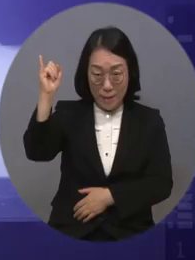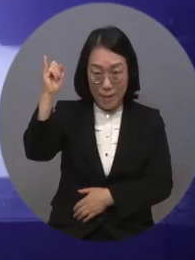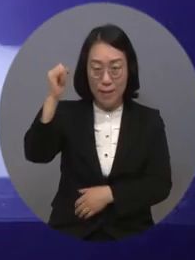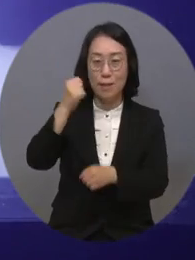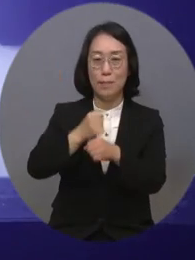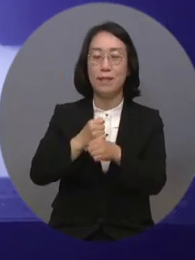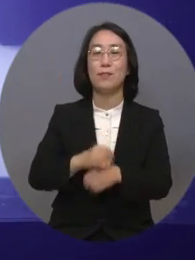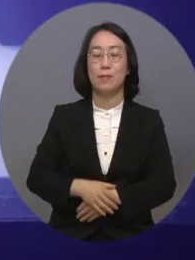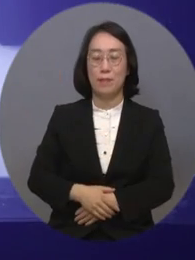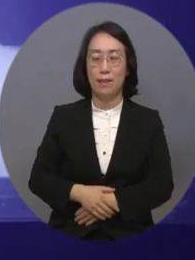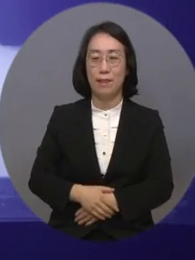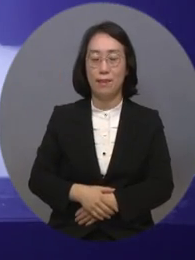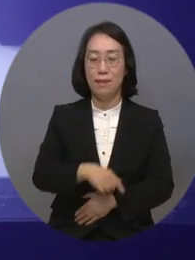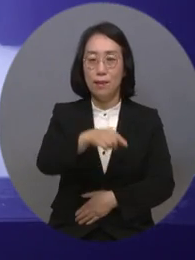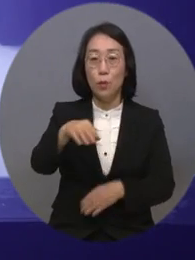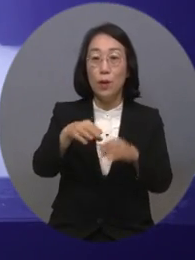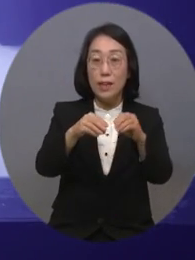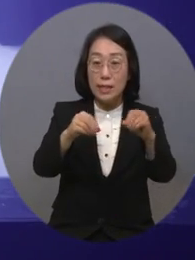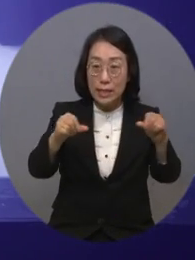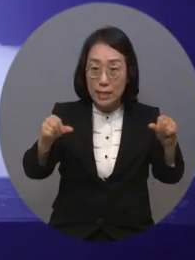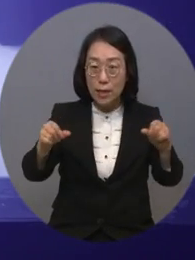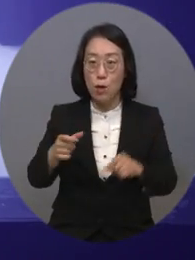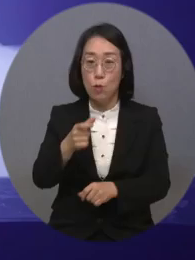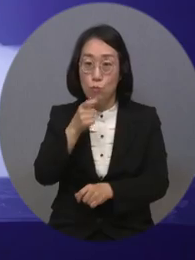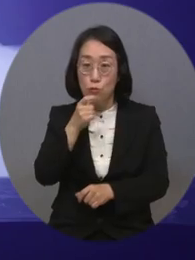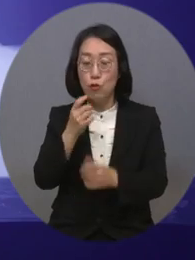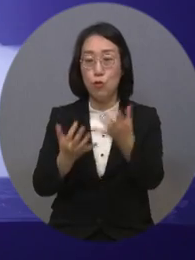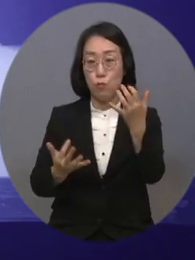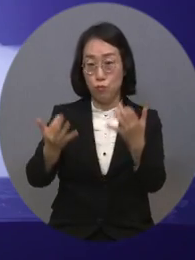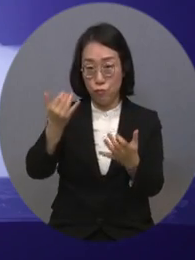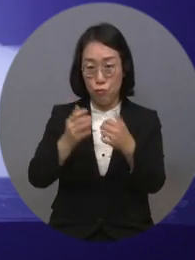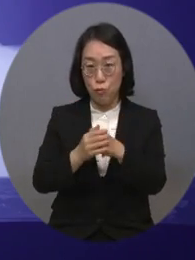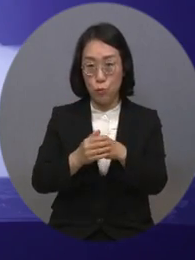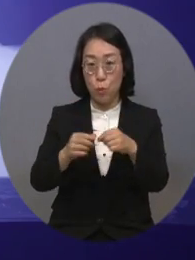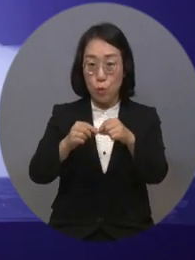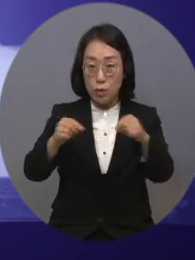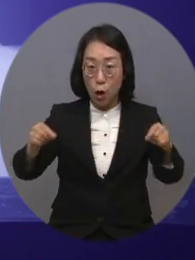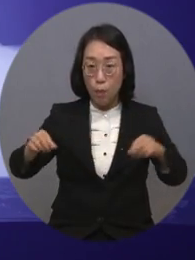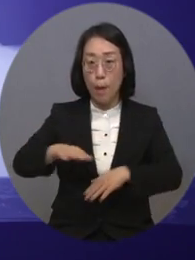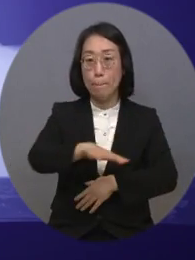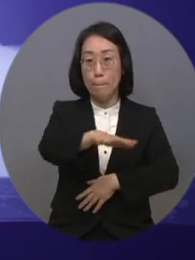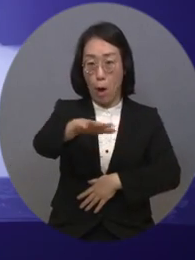생각했습니다. 또한 흙, 물과 불, 선과 면을 주제로